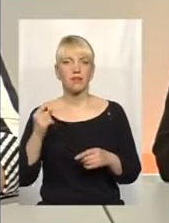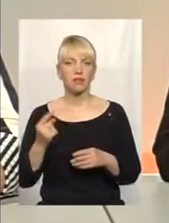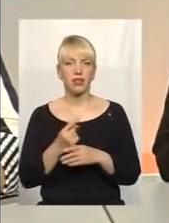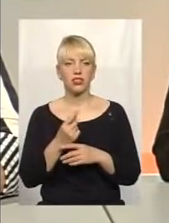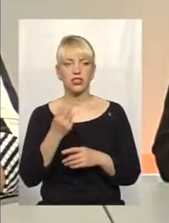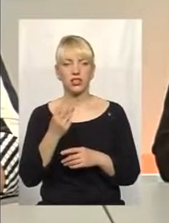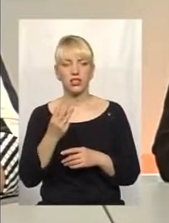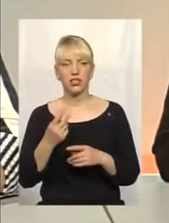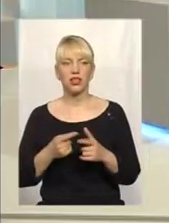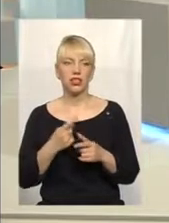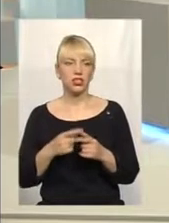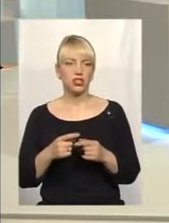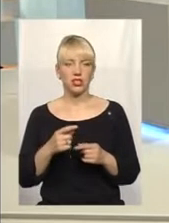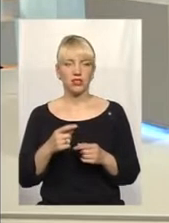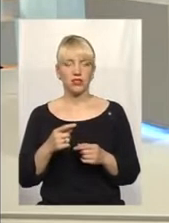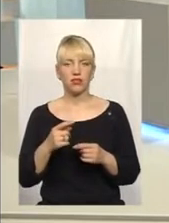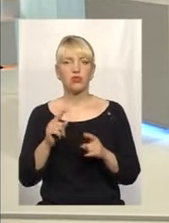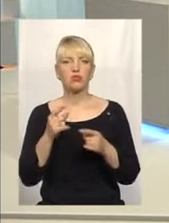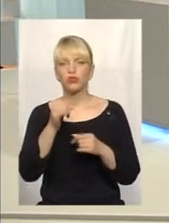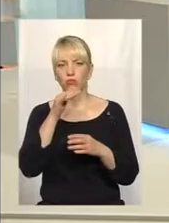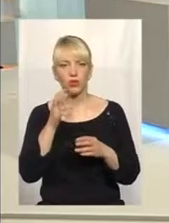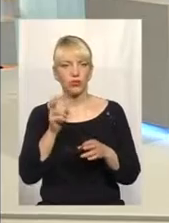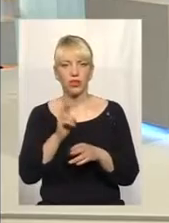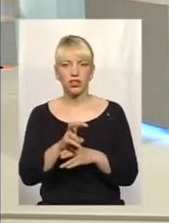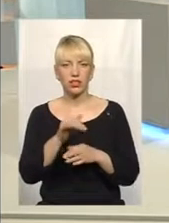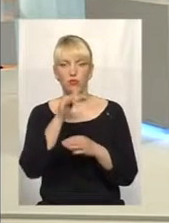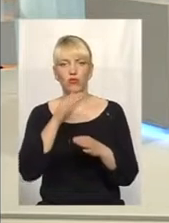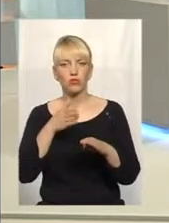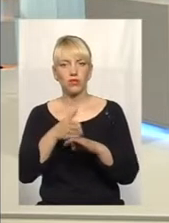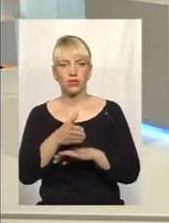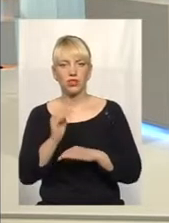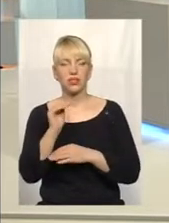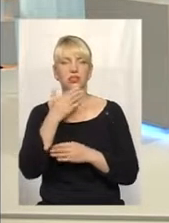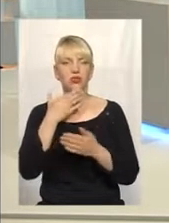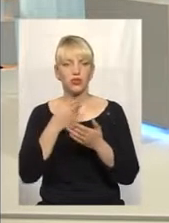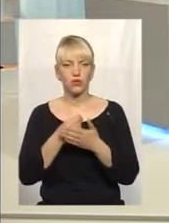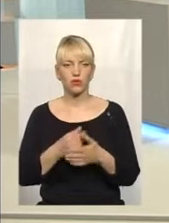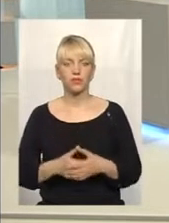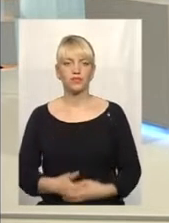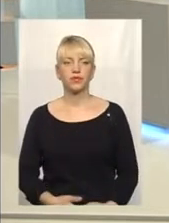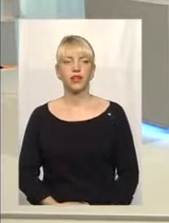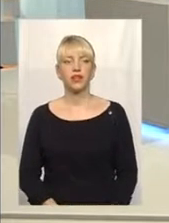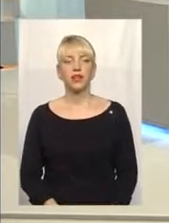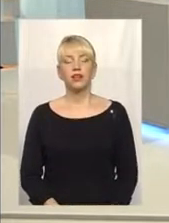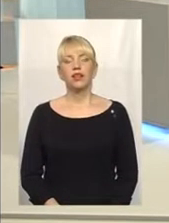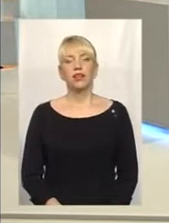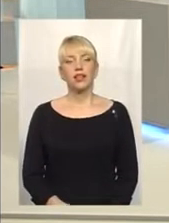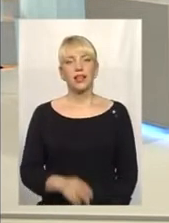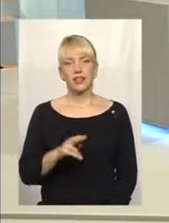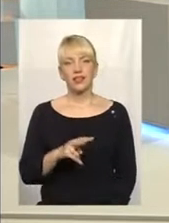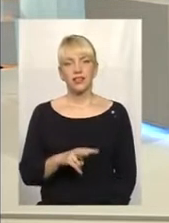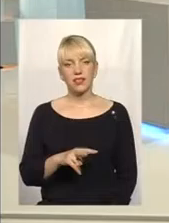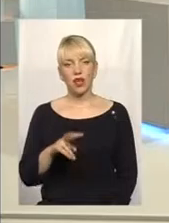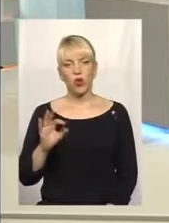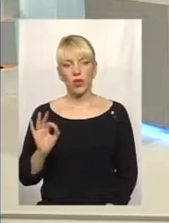чи тиждень не можуть приїхати провідати дитину. Так. Скажіть, будь ласка, Ларисо Олексіївно,